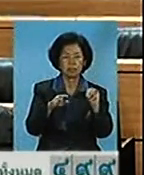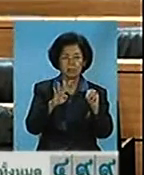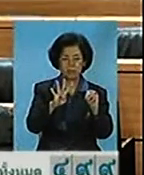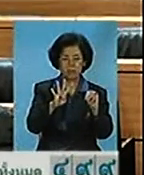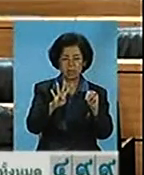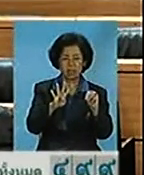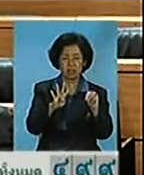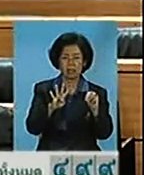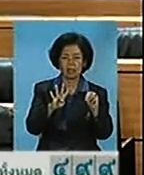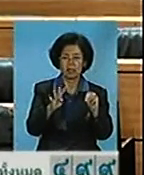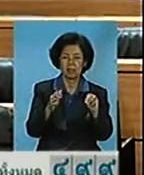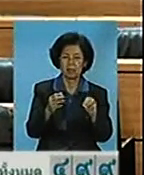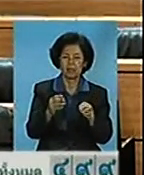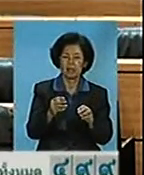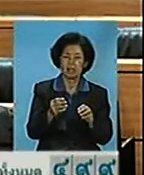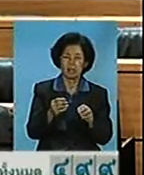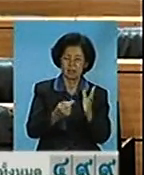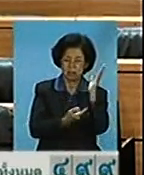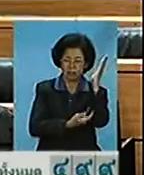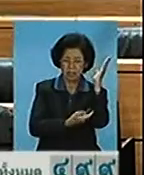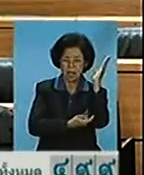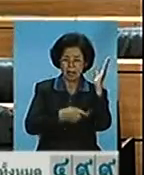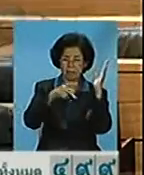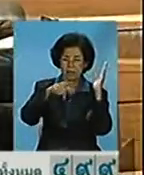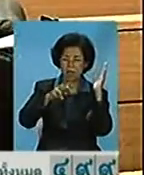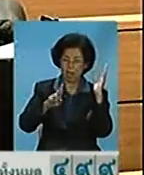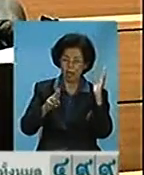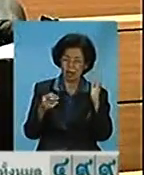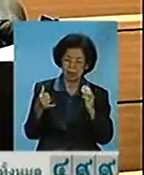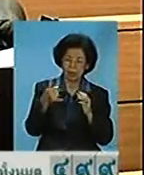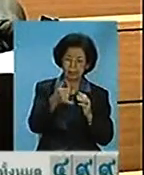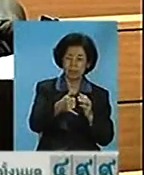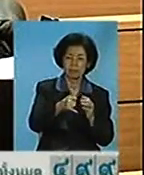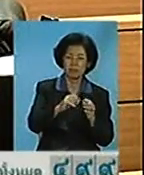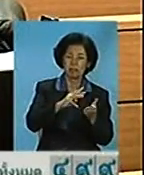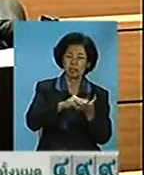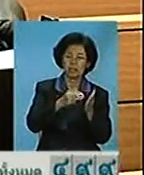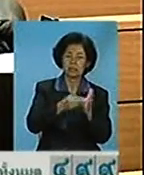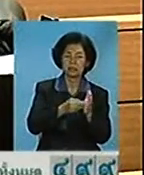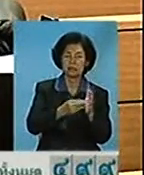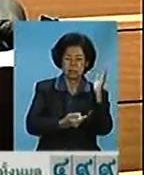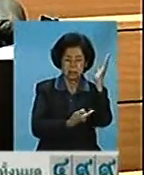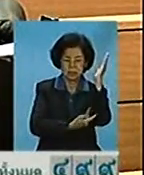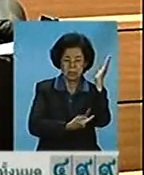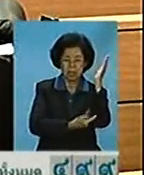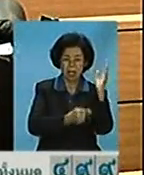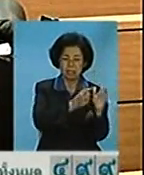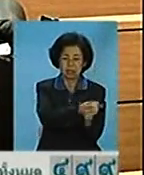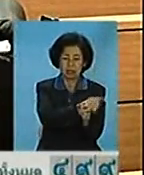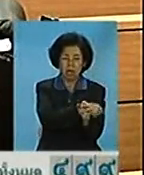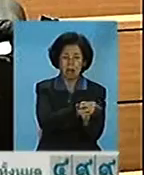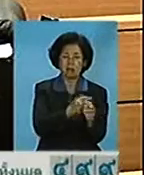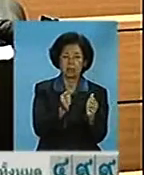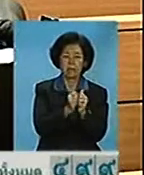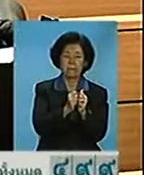ากลับเข้ามาแล้วพอเอาคำว่ายางพาราหมายถึงยางและไม้ยางแสดงว่าวันนี้ท่านกำลังจะไปดู